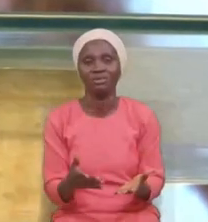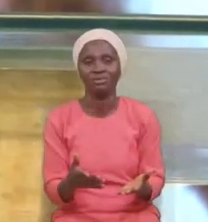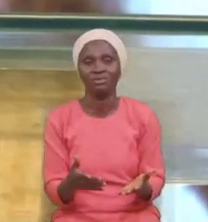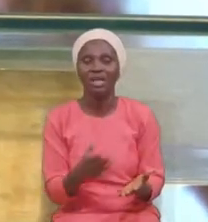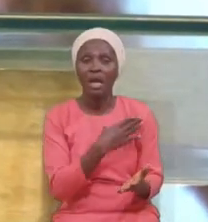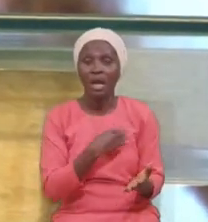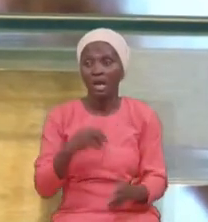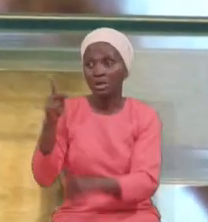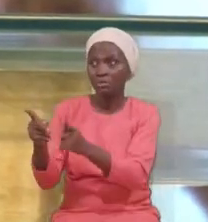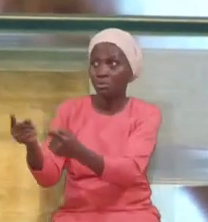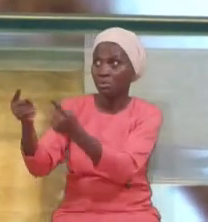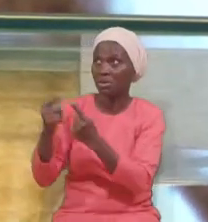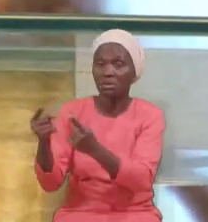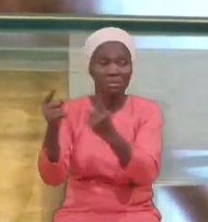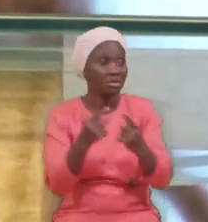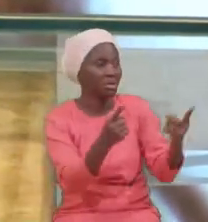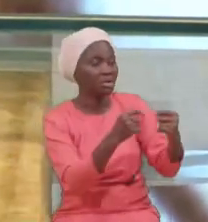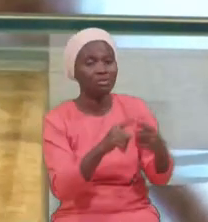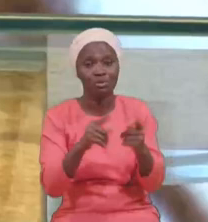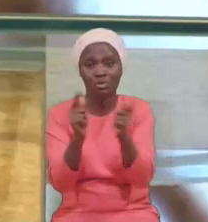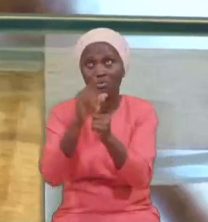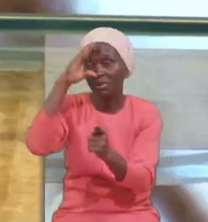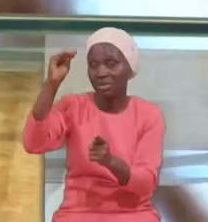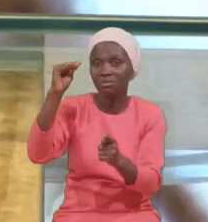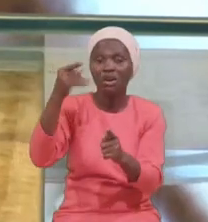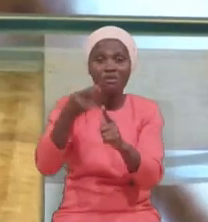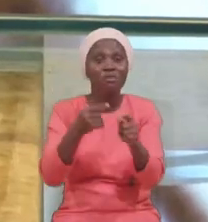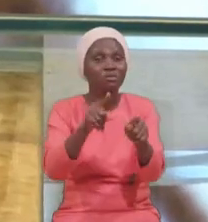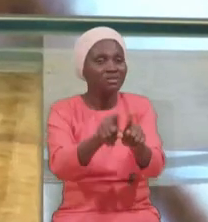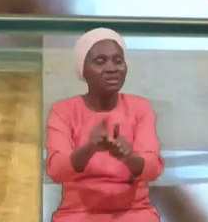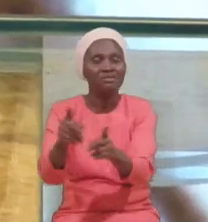fait. Et l'homme venait à lui de toutes parts.